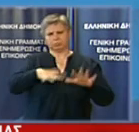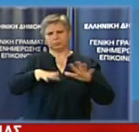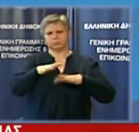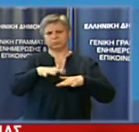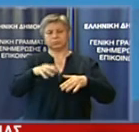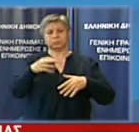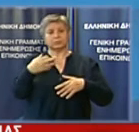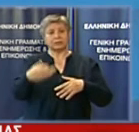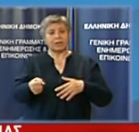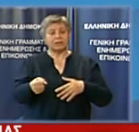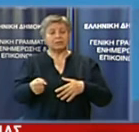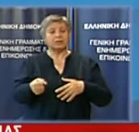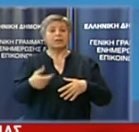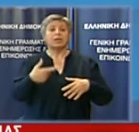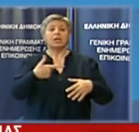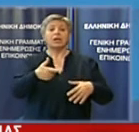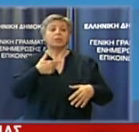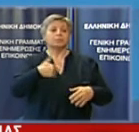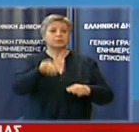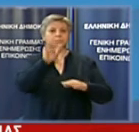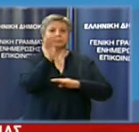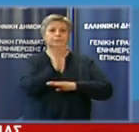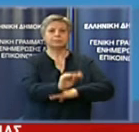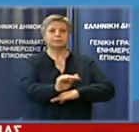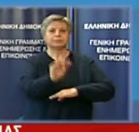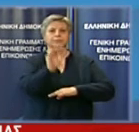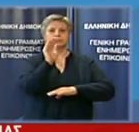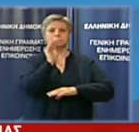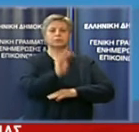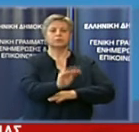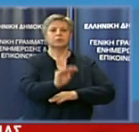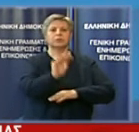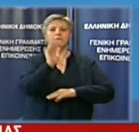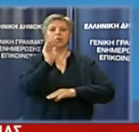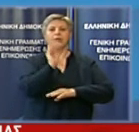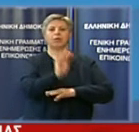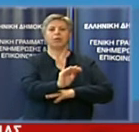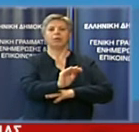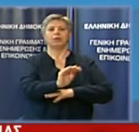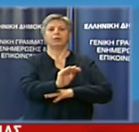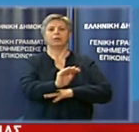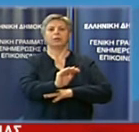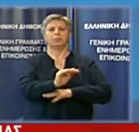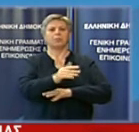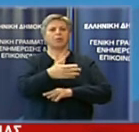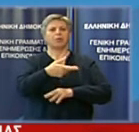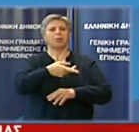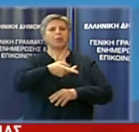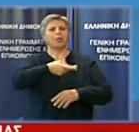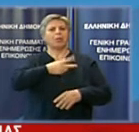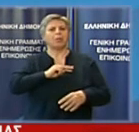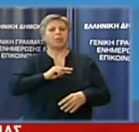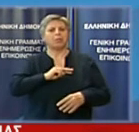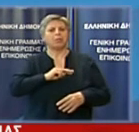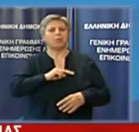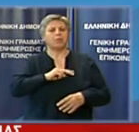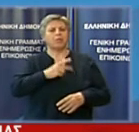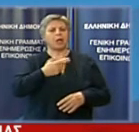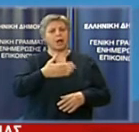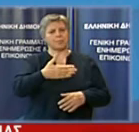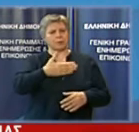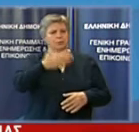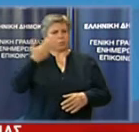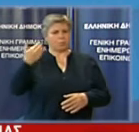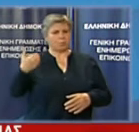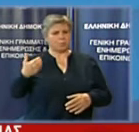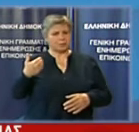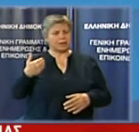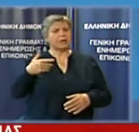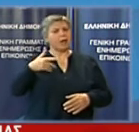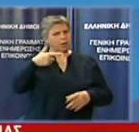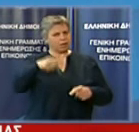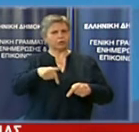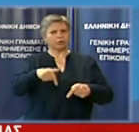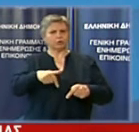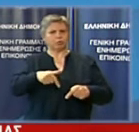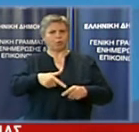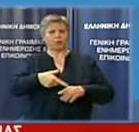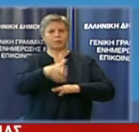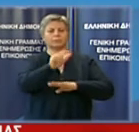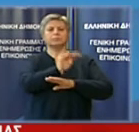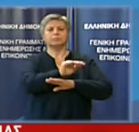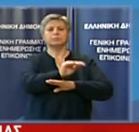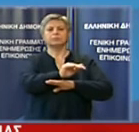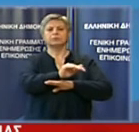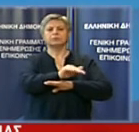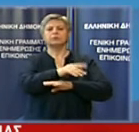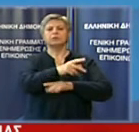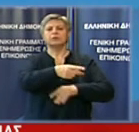στρέφουμε προς την αντιπολίτευση εδώ και πολύ καιρό. Η απάντησή της το προηγούμενο διάστημα, αλλά και αυτό το, και μετά το συγκεκριμένο γεγονός,